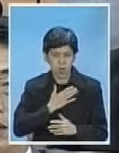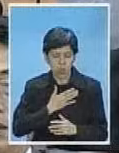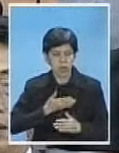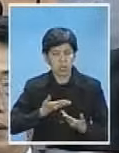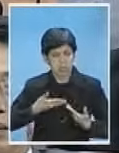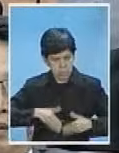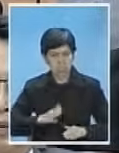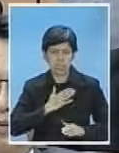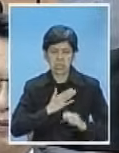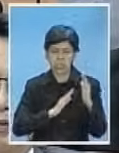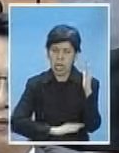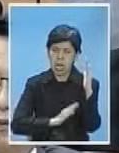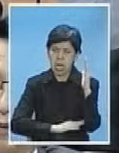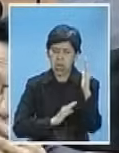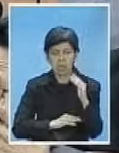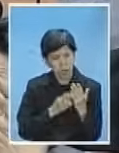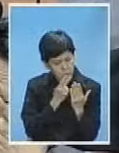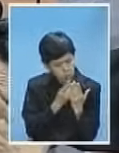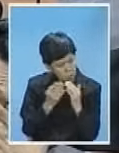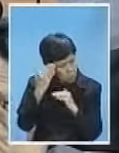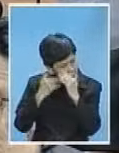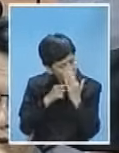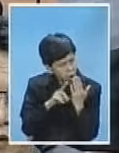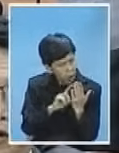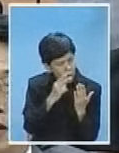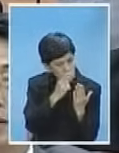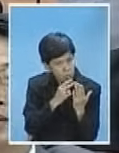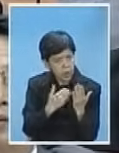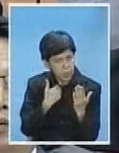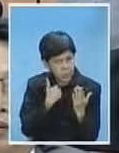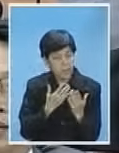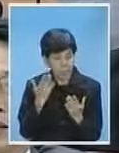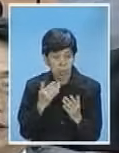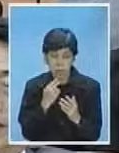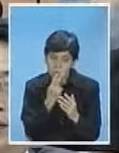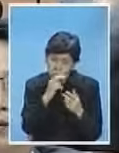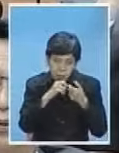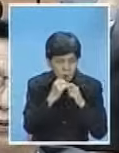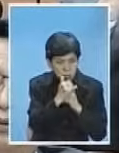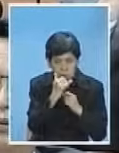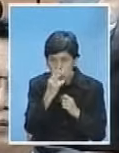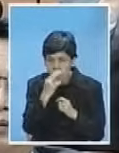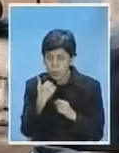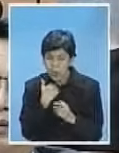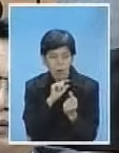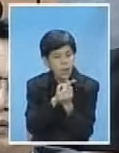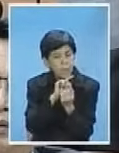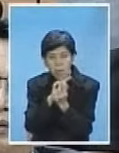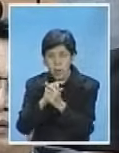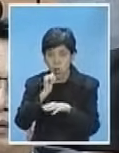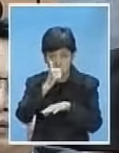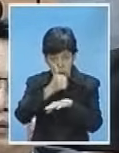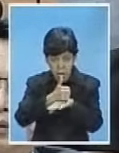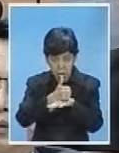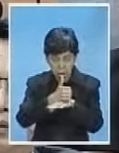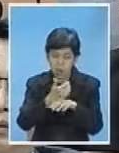ที่อ่านประวัติศาสตร์พื้นที่มามากเคยเข้าไปดูปัญหาเคยพบหัวหน้า